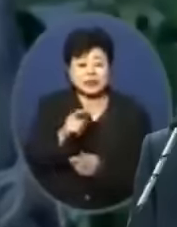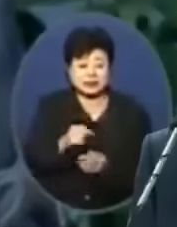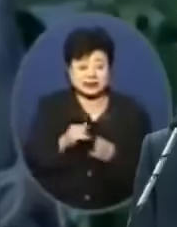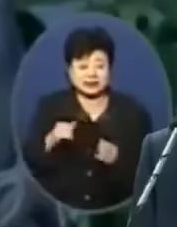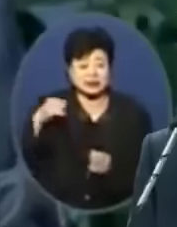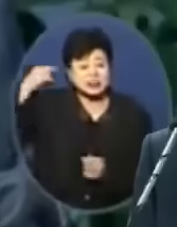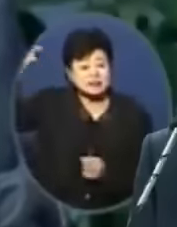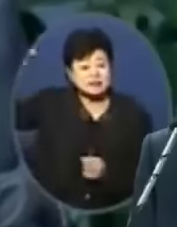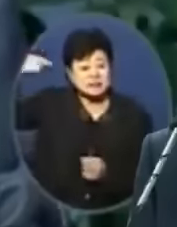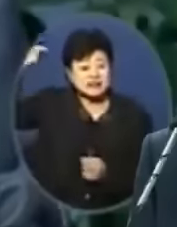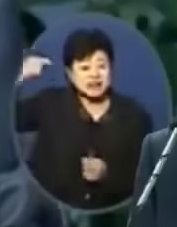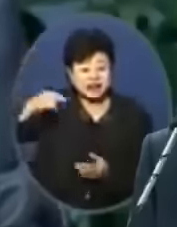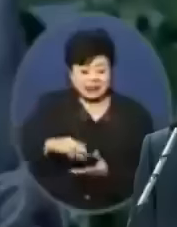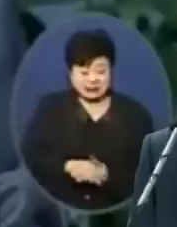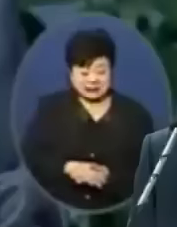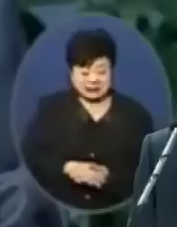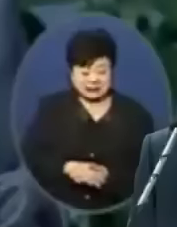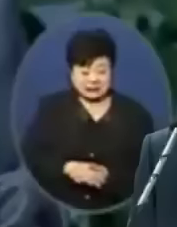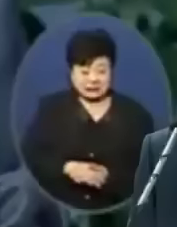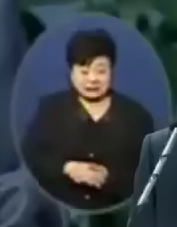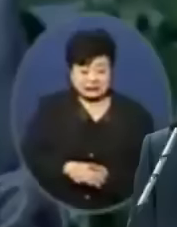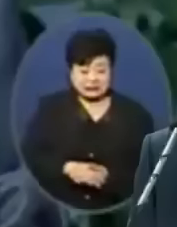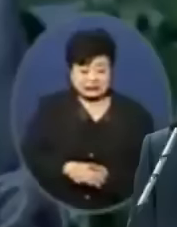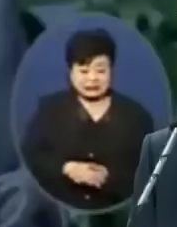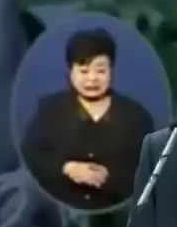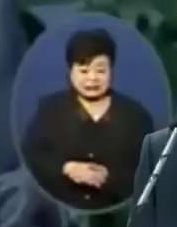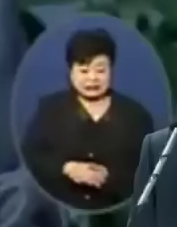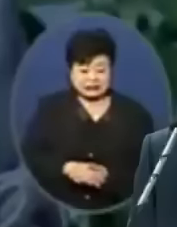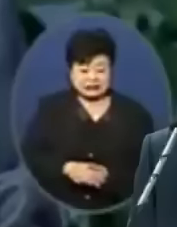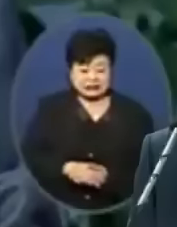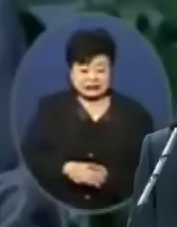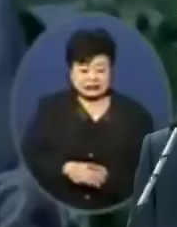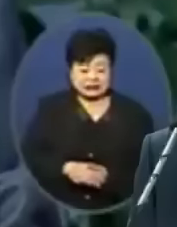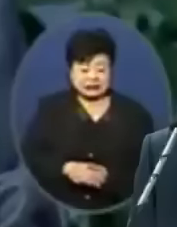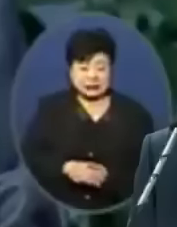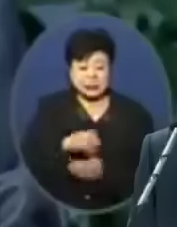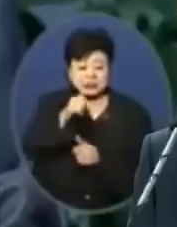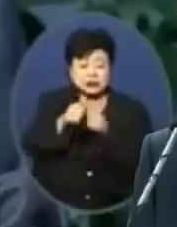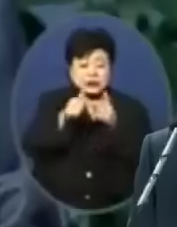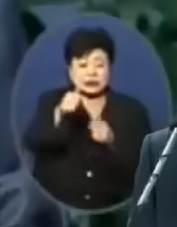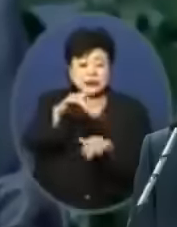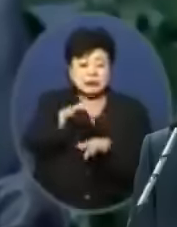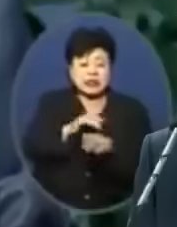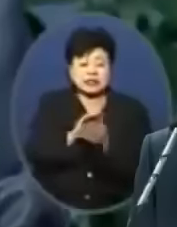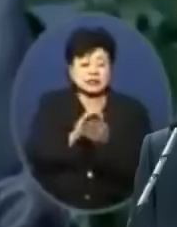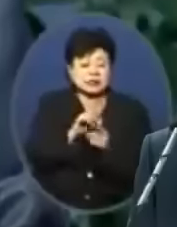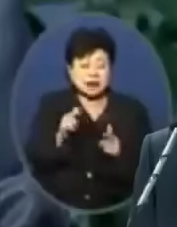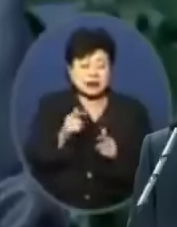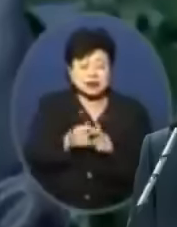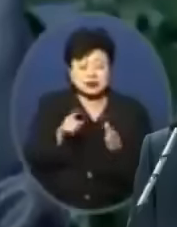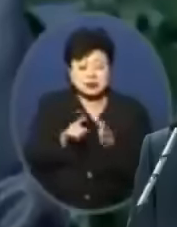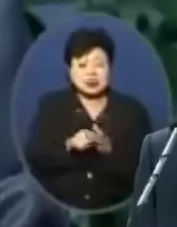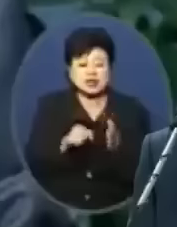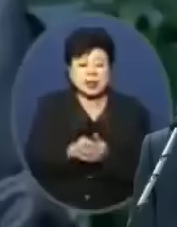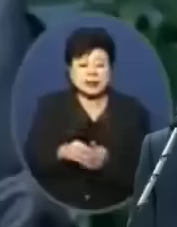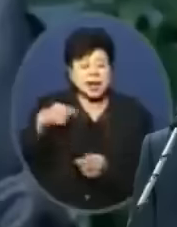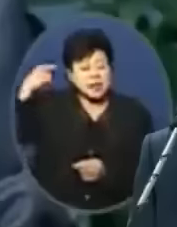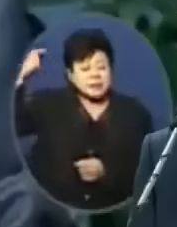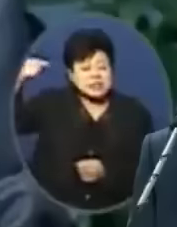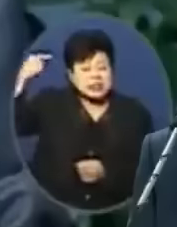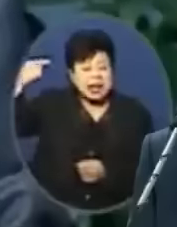사람들이 저 자식 조상 대대로 섬기던 마귀를 섬기지 아니하고 예수 믿고 난